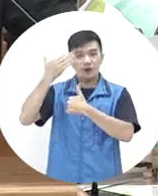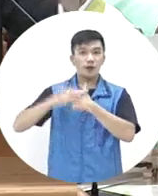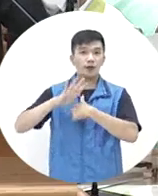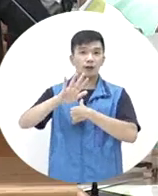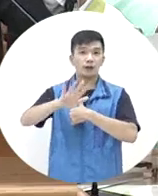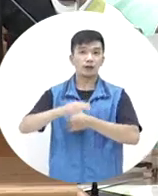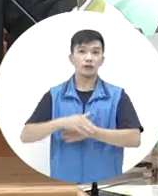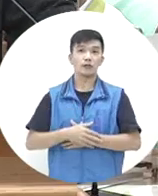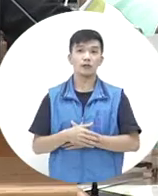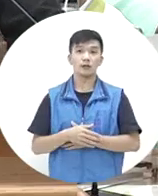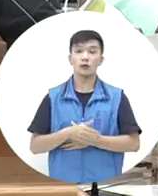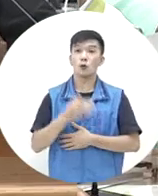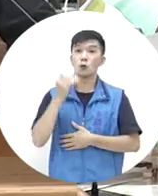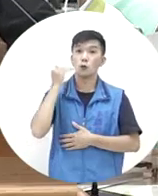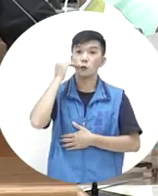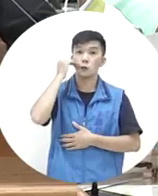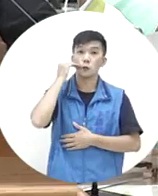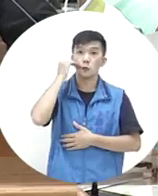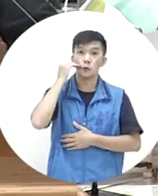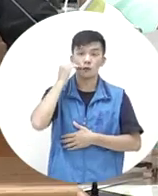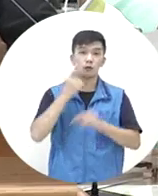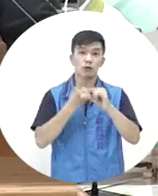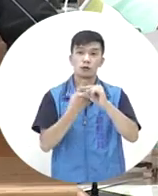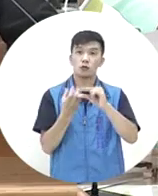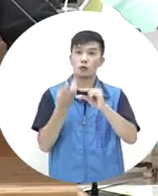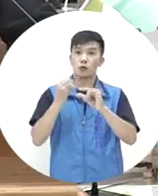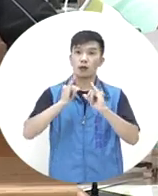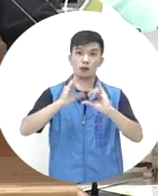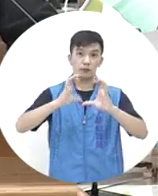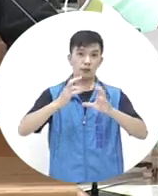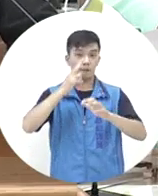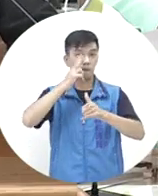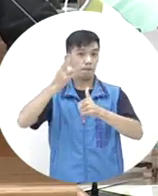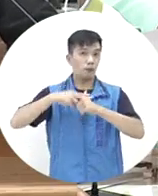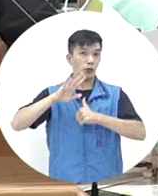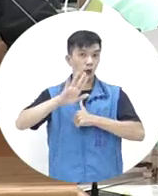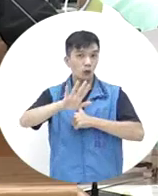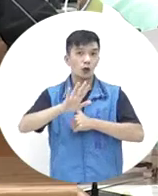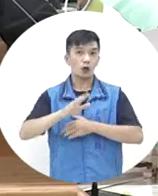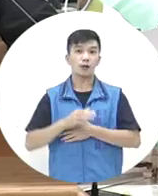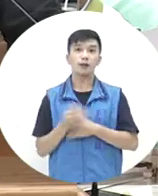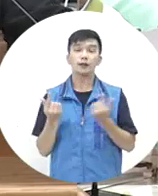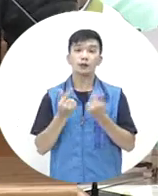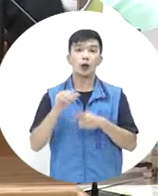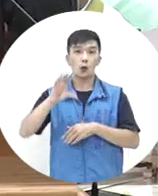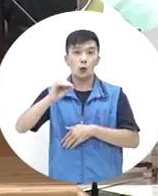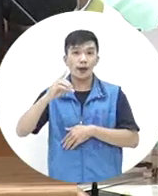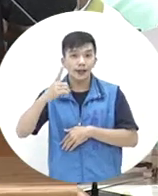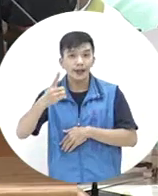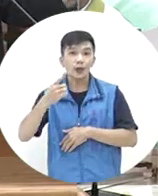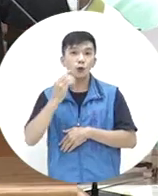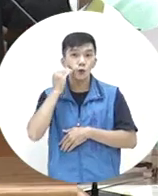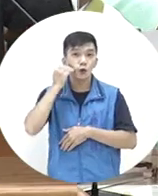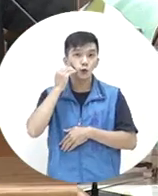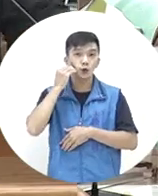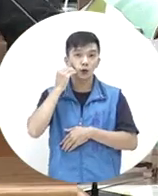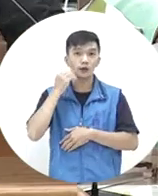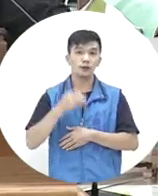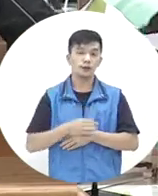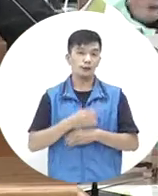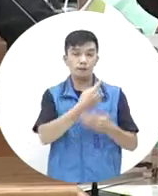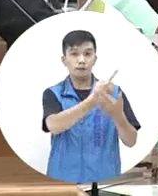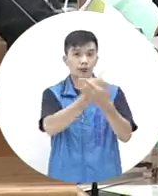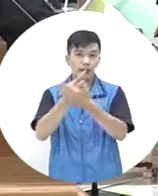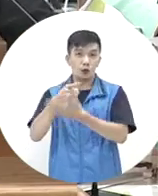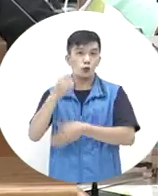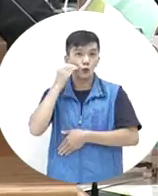国的，我还是一句话，这不是只有单一个，万一还有其他的，我们都用同样的态度面对。 好，那所以